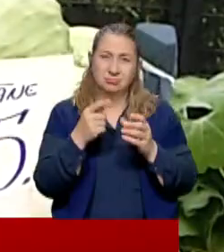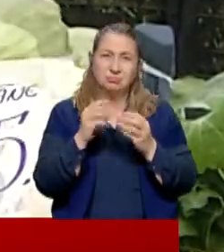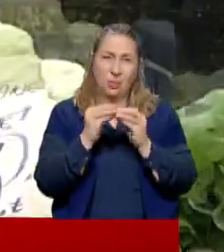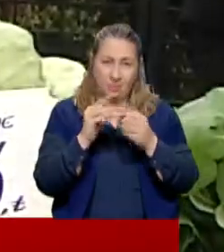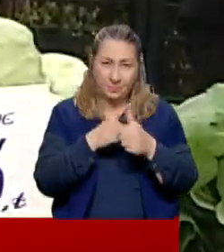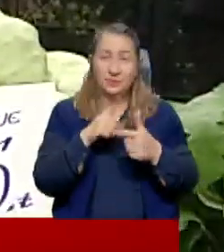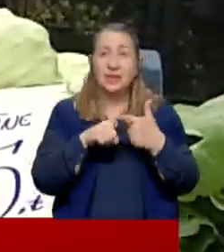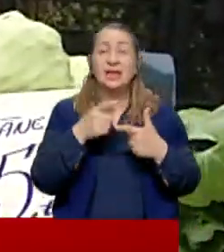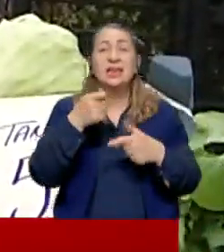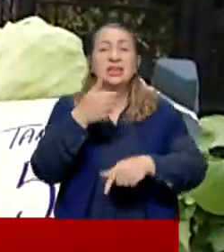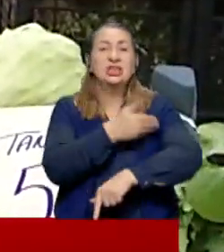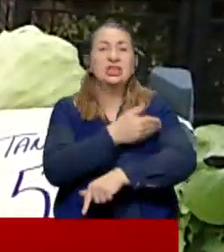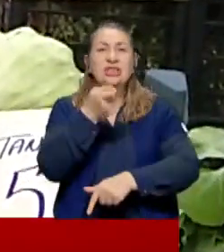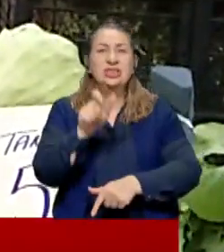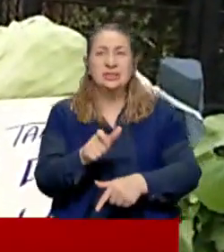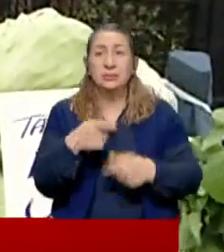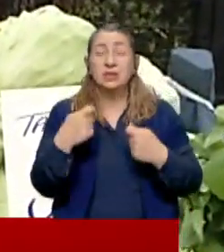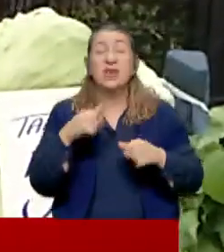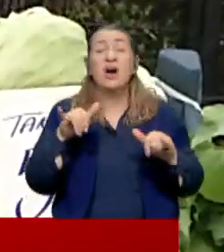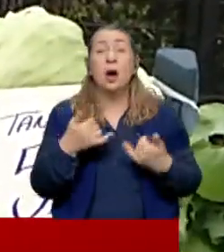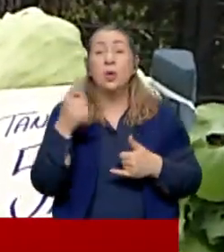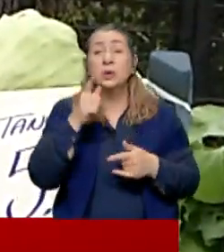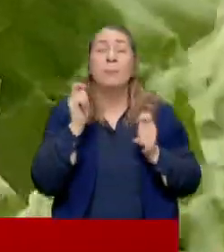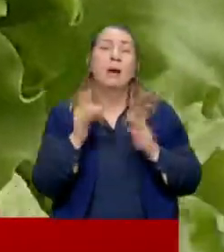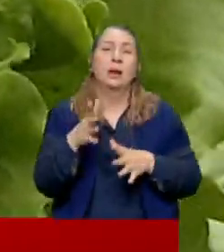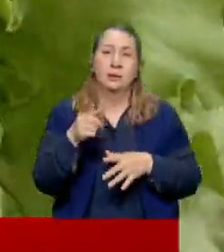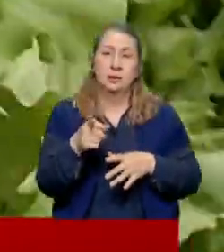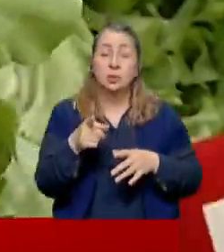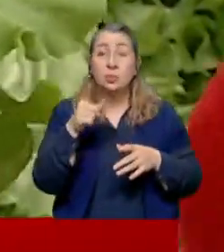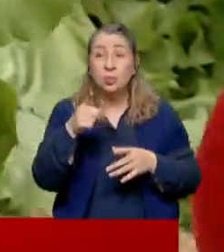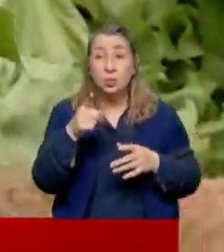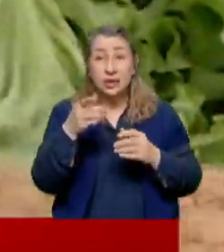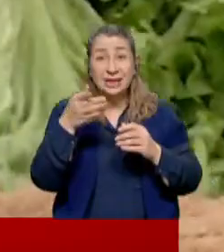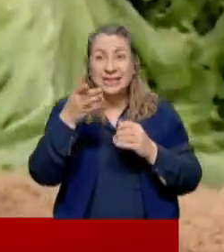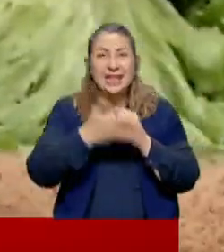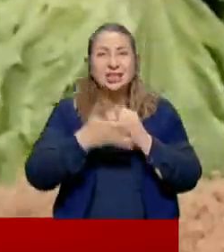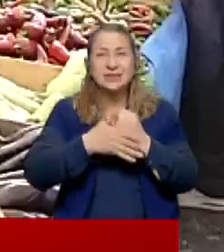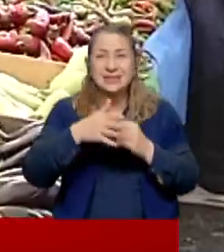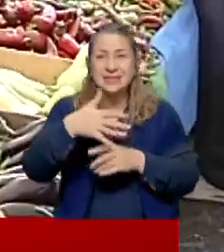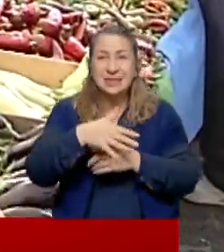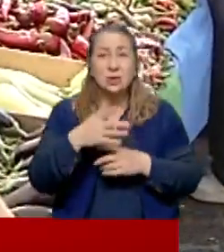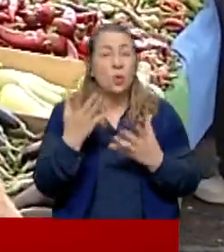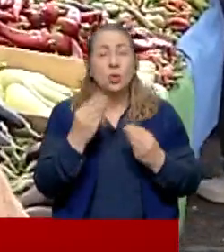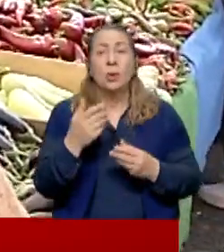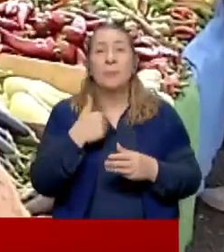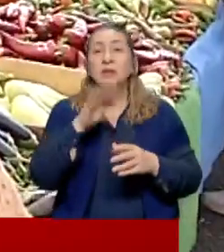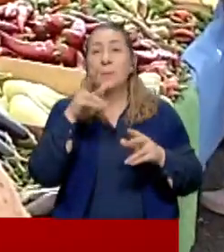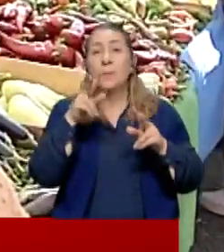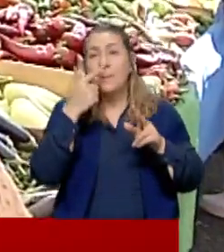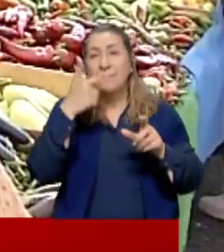ikincisi işçi parası masrafı şu anda al o yüzden biraz bağlı yeşilliklere Ne oldu